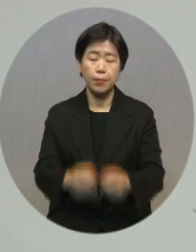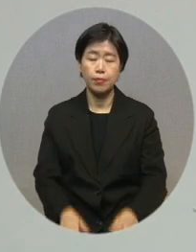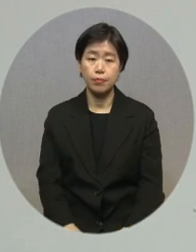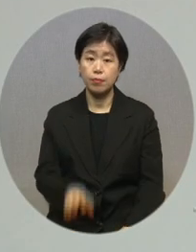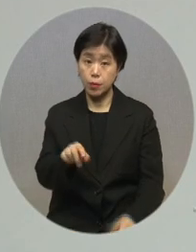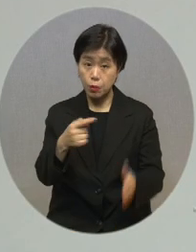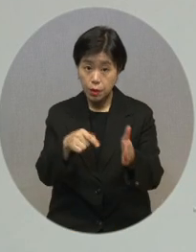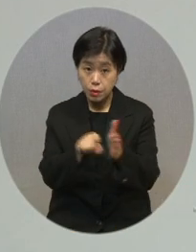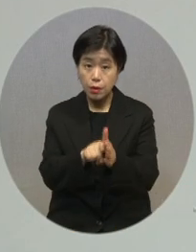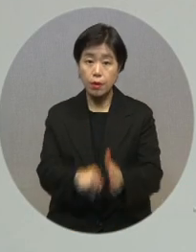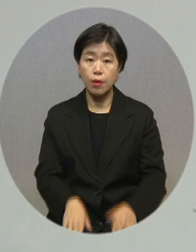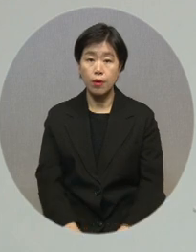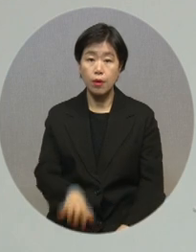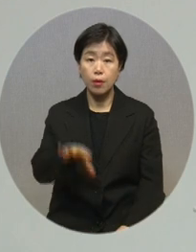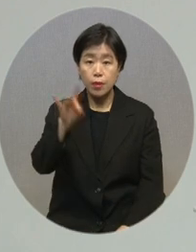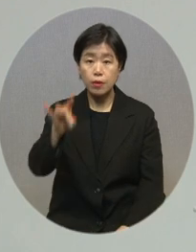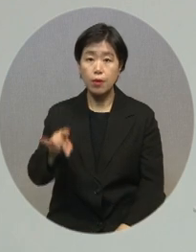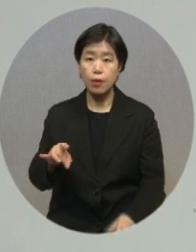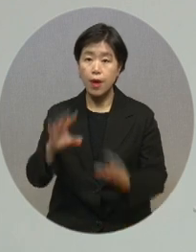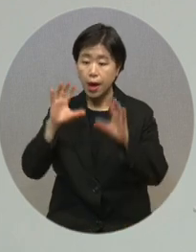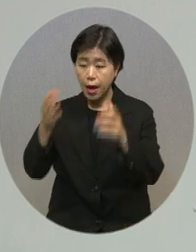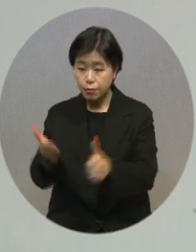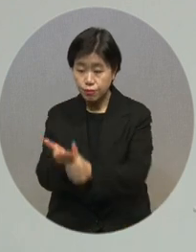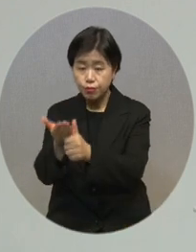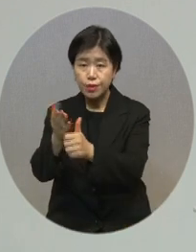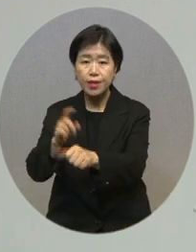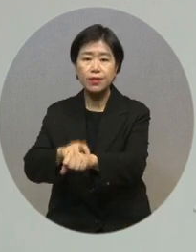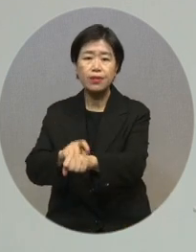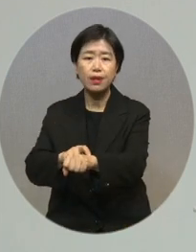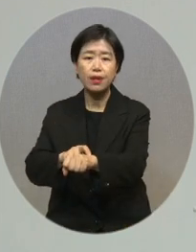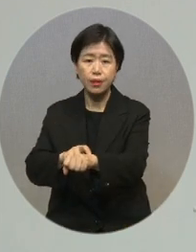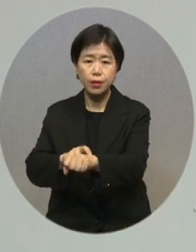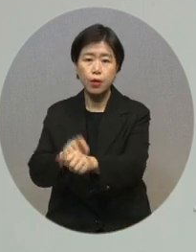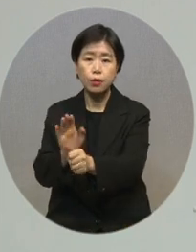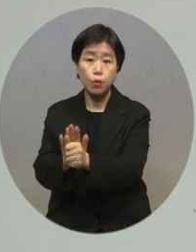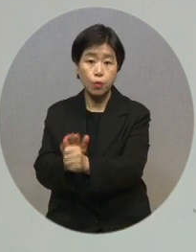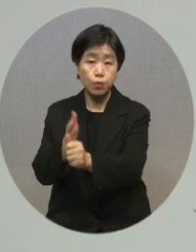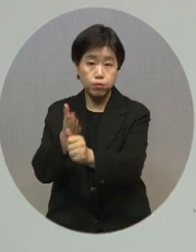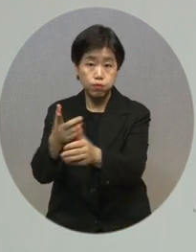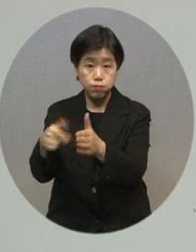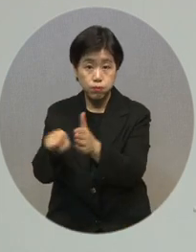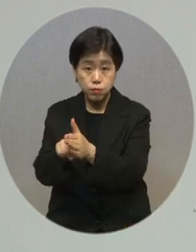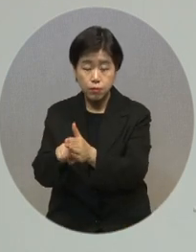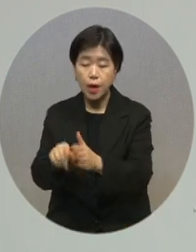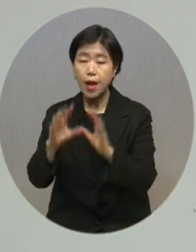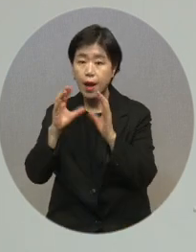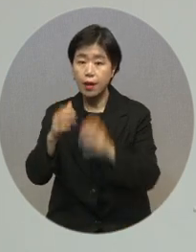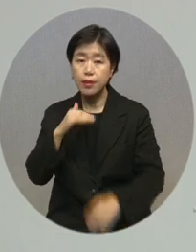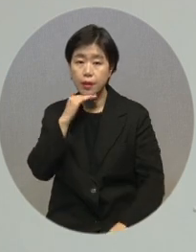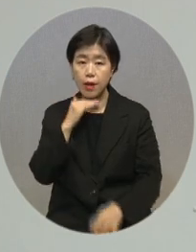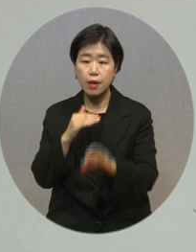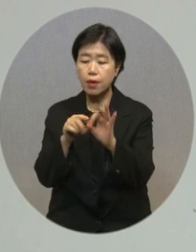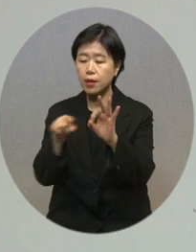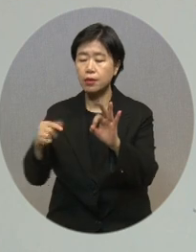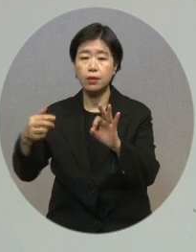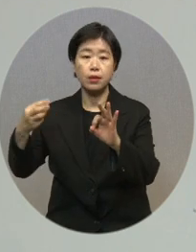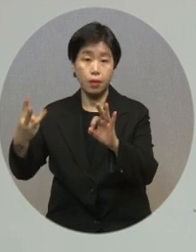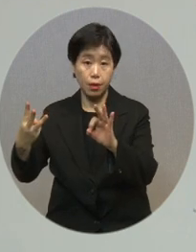그러기 위해서는 먼저 육아 시간을 확보해 드리기 위해서는 0세부터 그 3세까지는